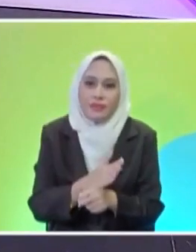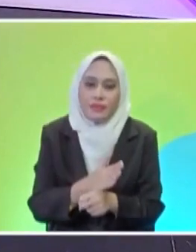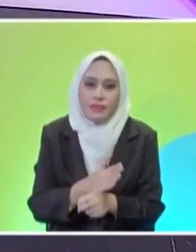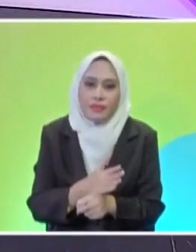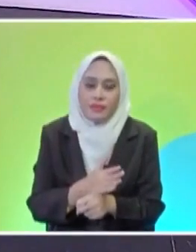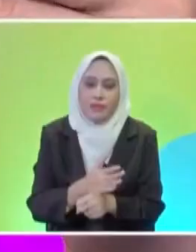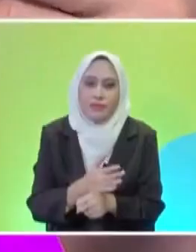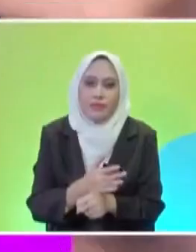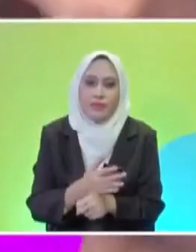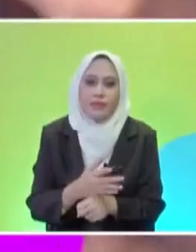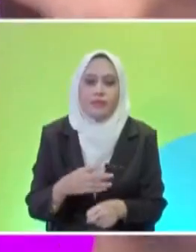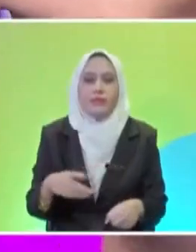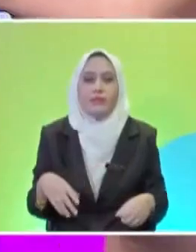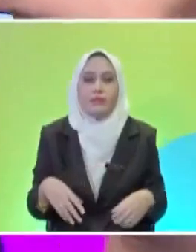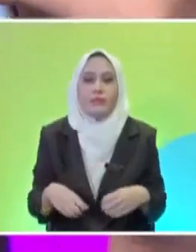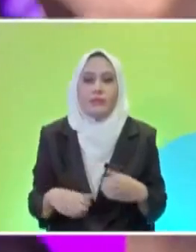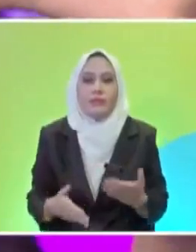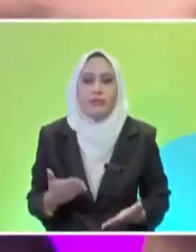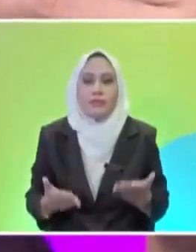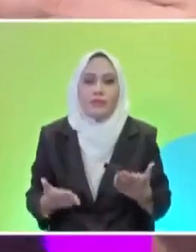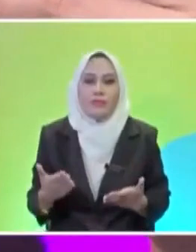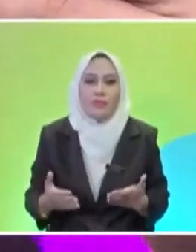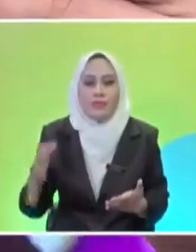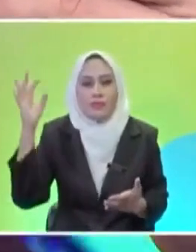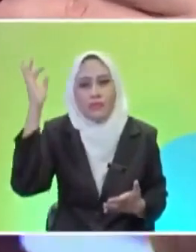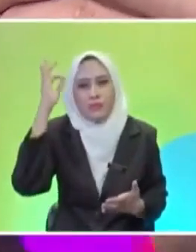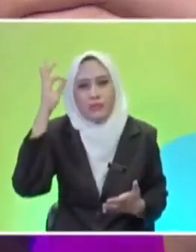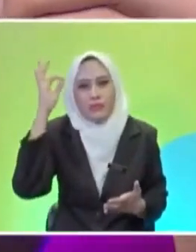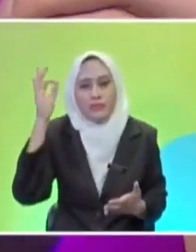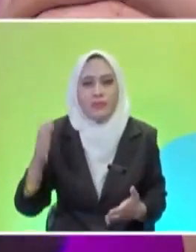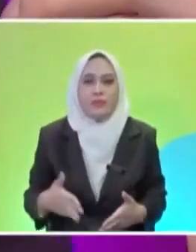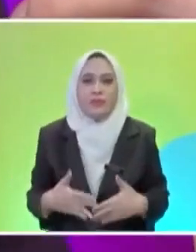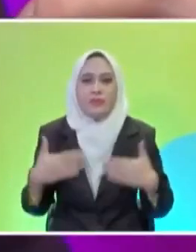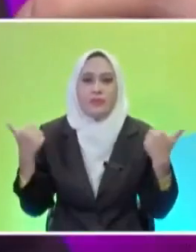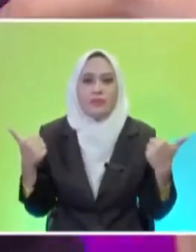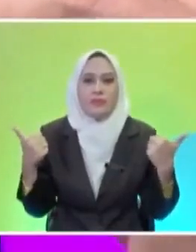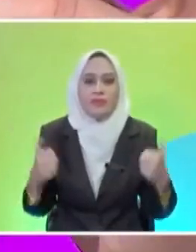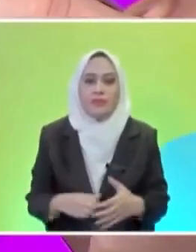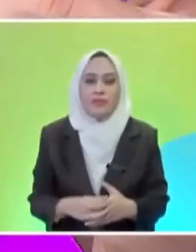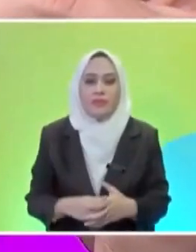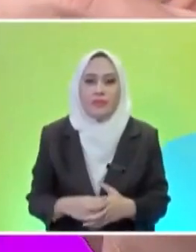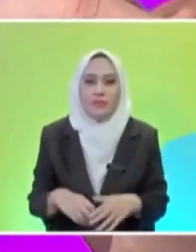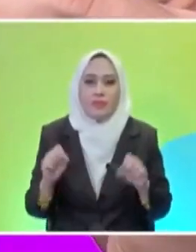punya minda kita kekal segar. Sebab nak pergi sekolah esok tu kenalah segar. Bolehlah belajar daripada cikgu